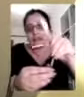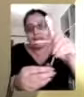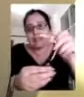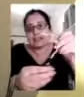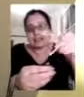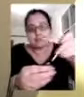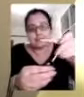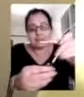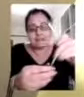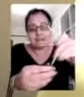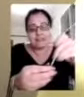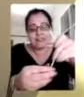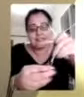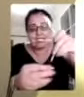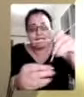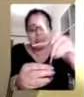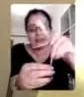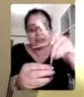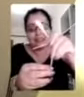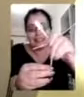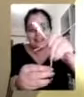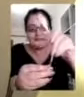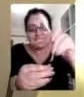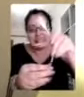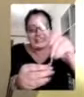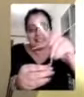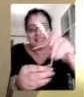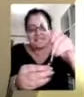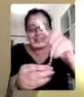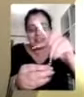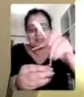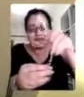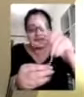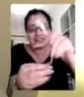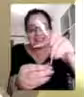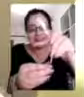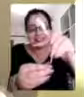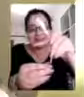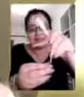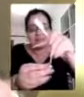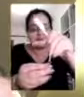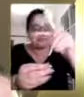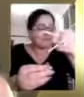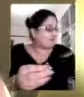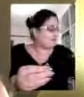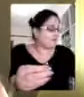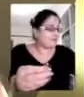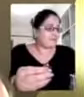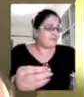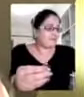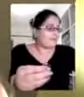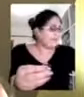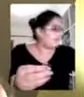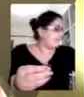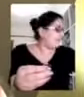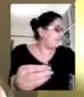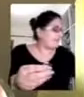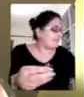beğenince haliyle Ali Bey bunu da alıyorum diye sizi rahatsız etmek durumunda kaldık. Estağfurullah.